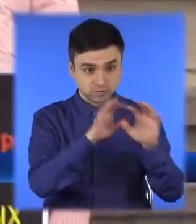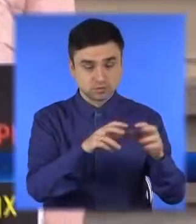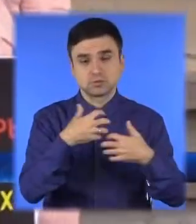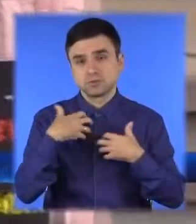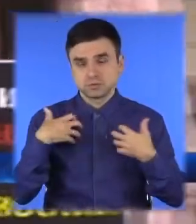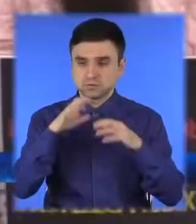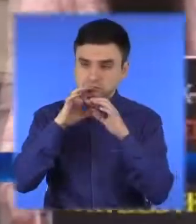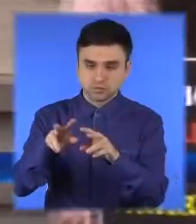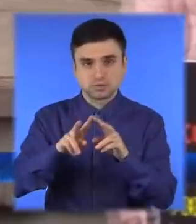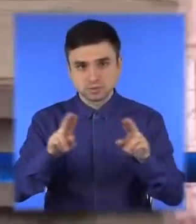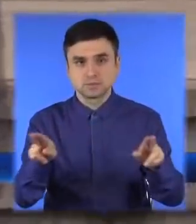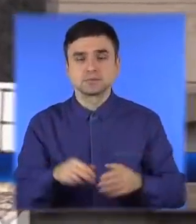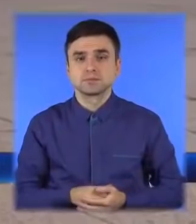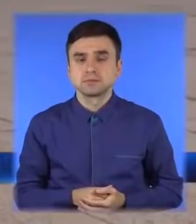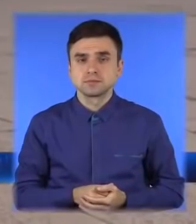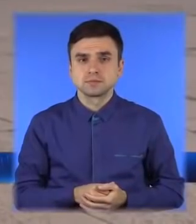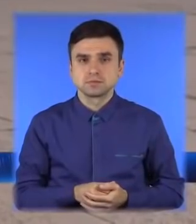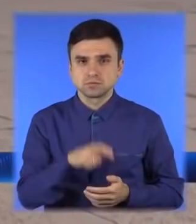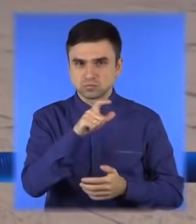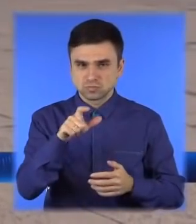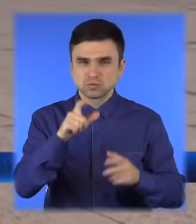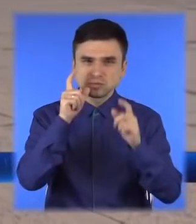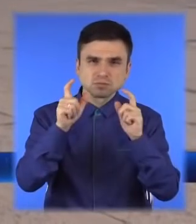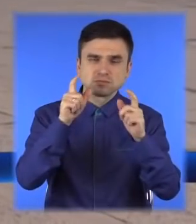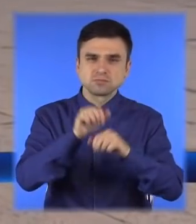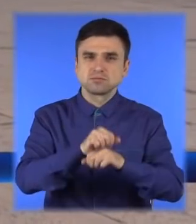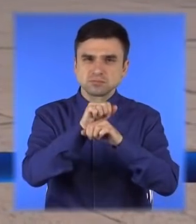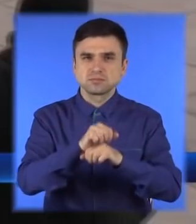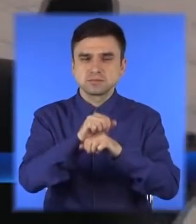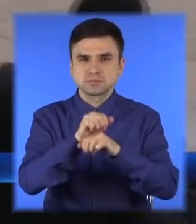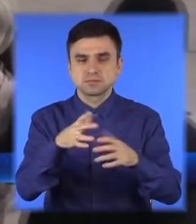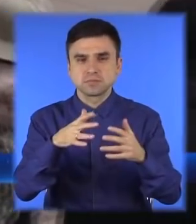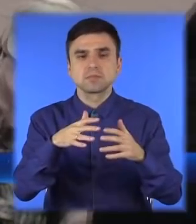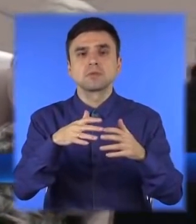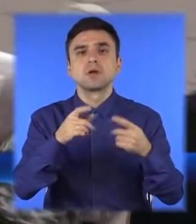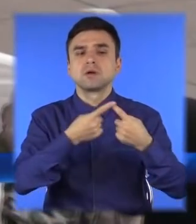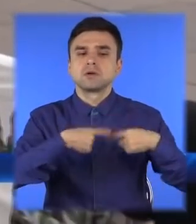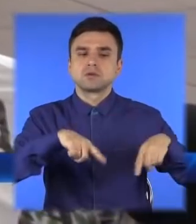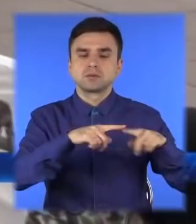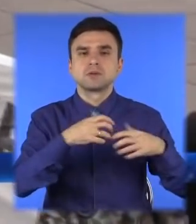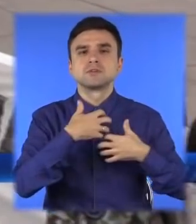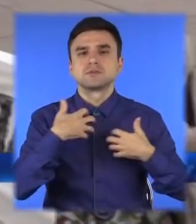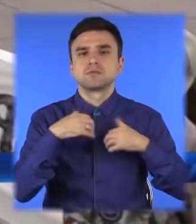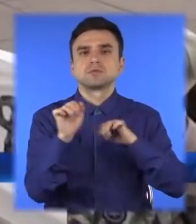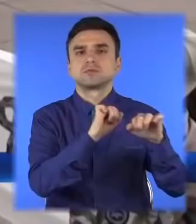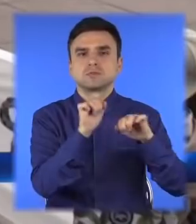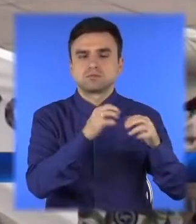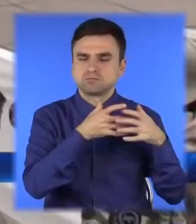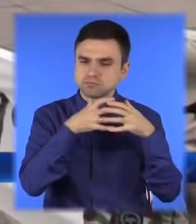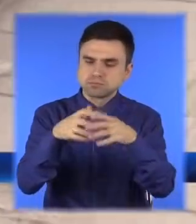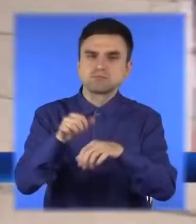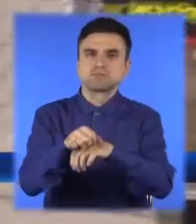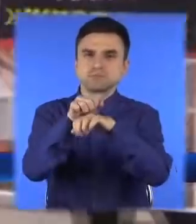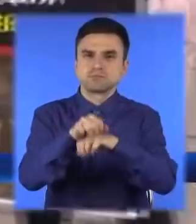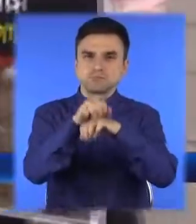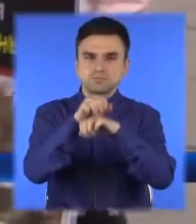Права людині, права тварині! З такими лозунгами Альянс захисників тварин та небайдужі містяни вийшли під стіни Криворізького